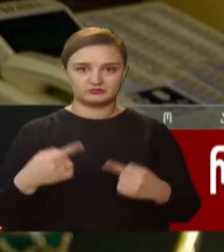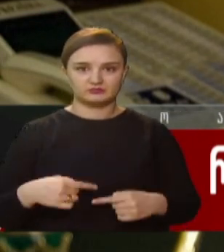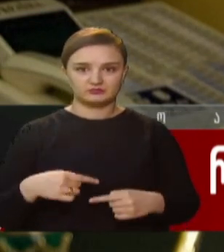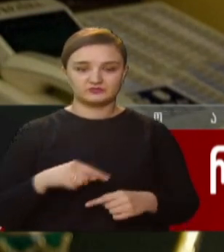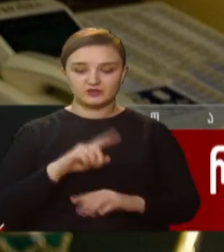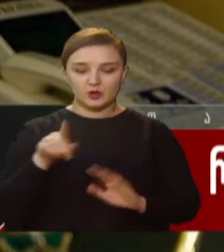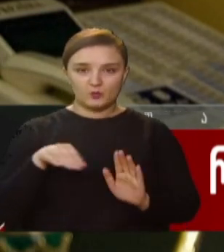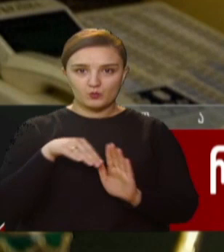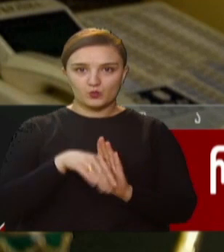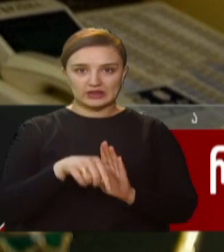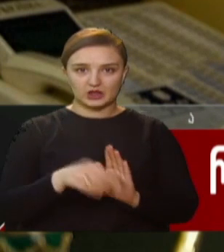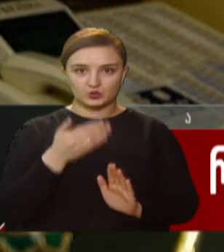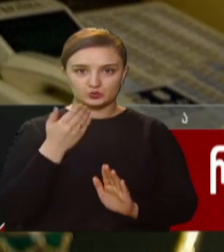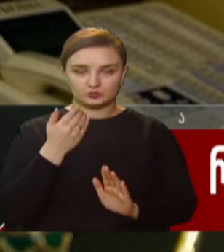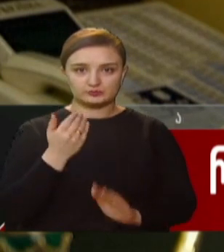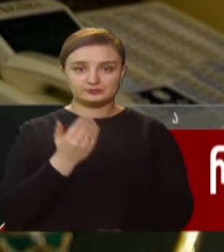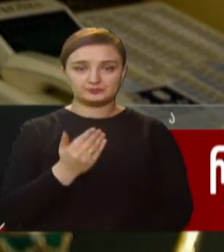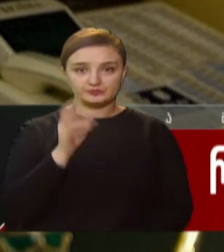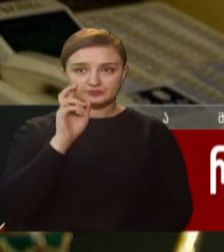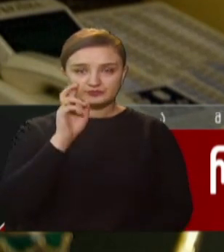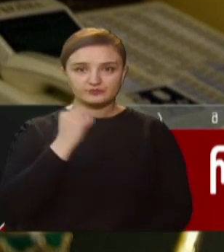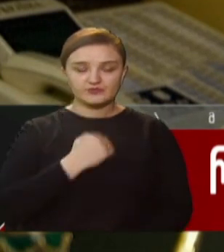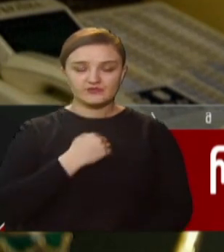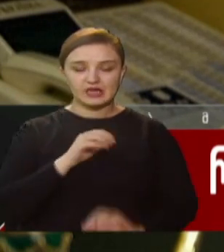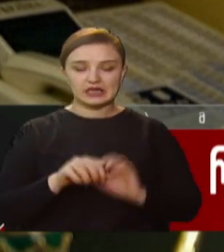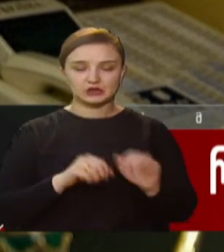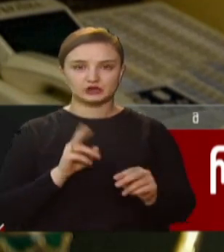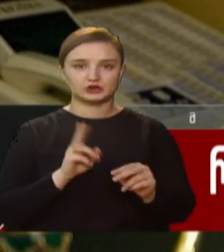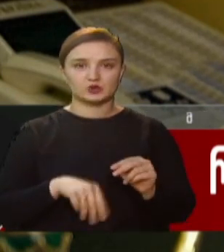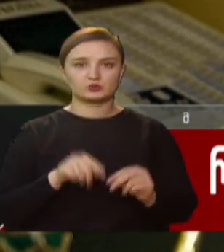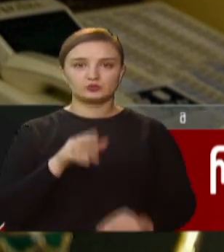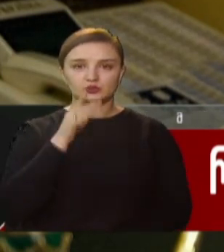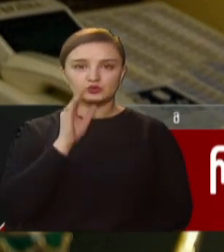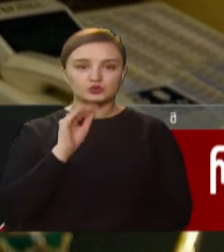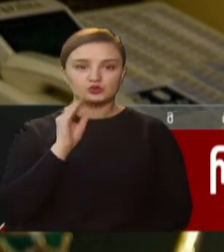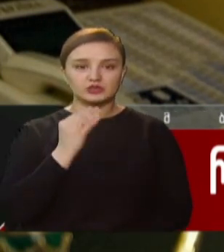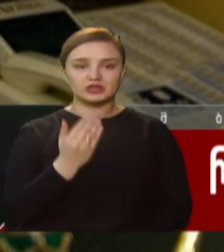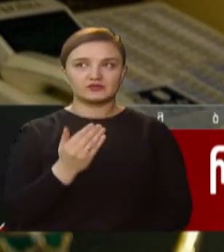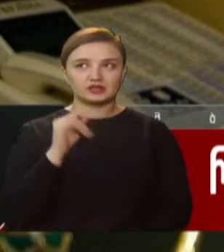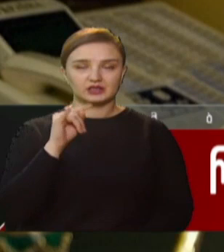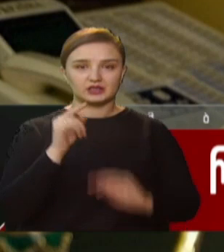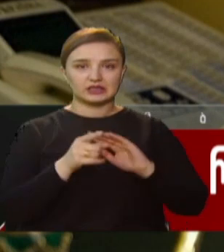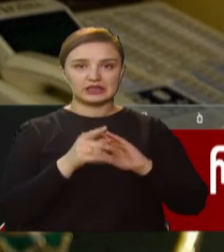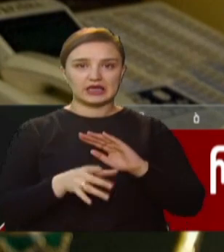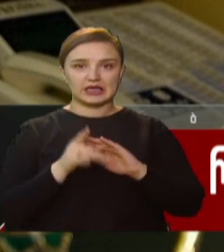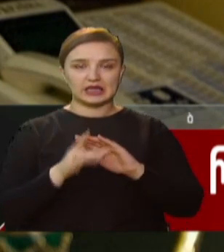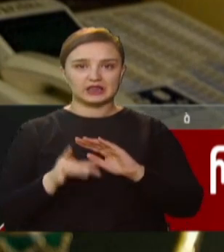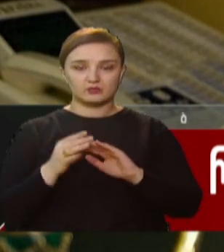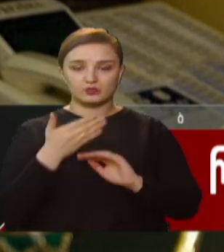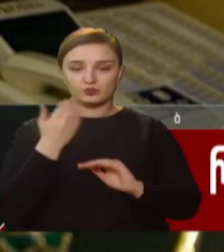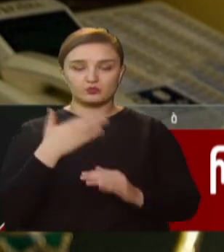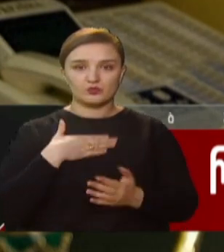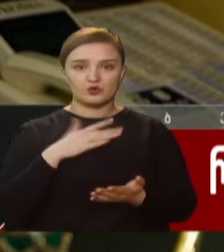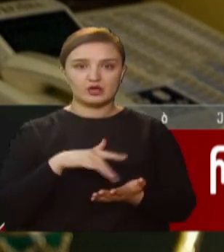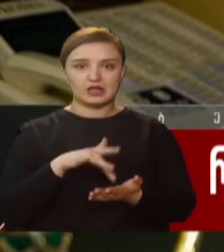ბუნკერში. Ომის დასრულება ეს ნიშნავს თქვენი სახელმწიფოს აგრესიის დასრულებას. Მაშინაც კი, როდესაც თქვენი რაკეტები და დრონები არ ურტყამენ ჩვენს